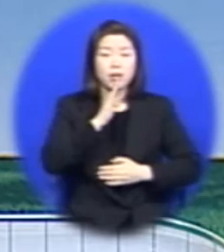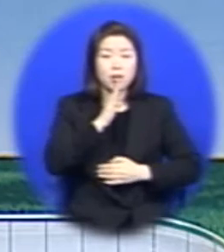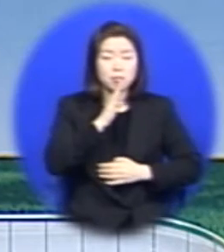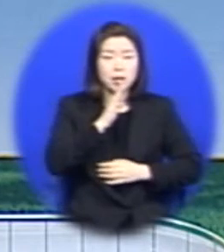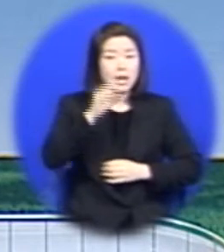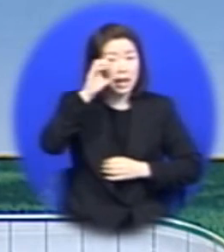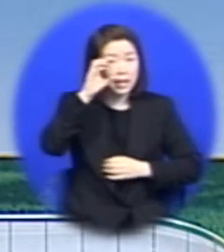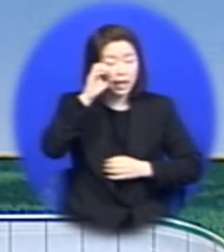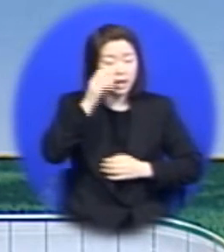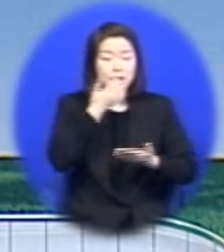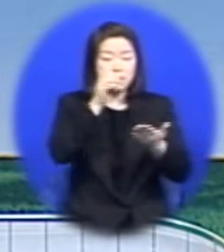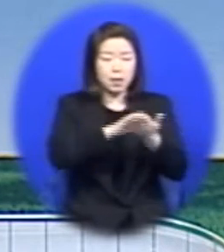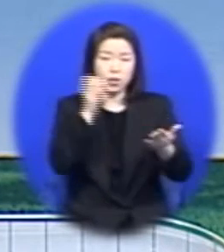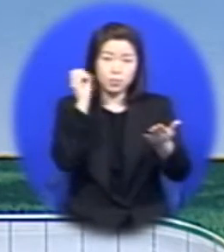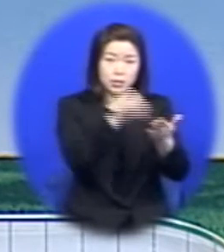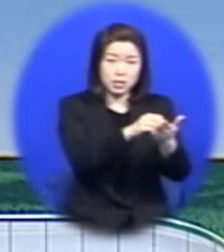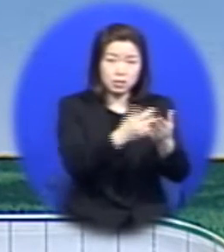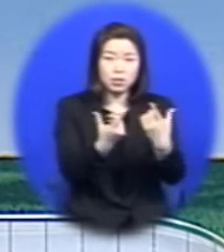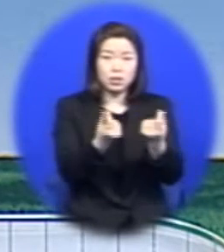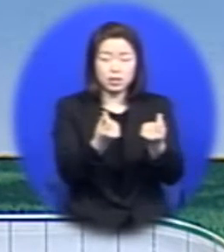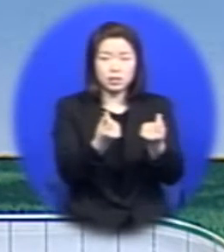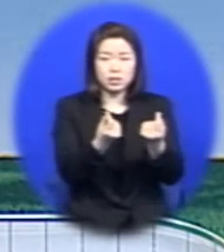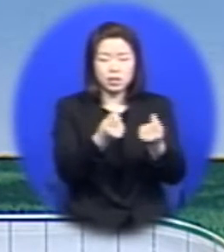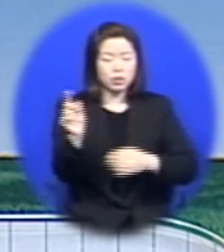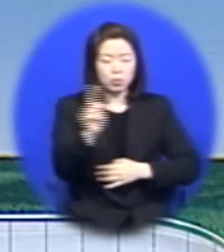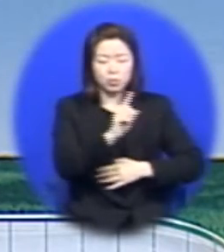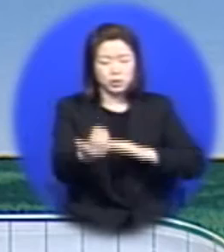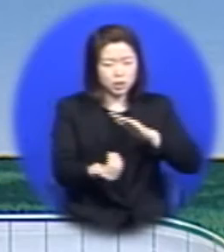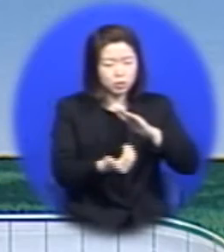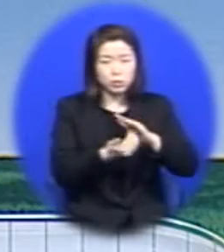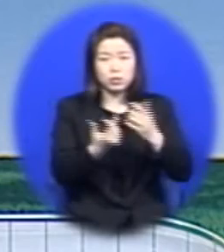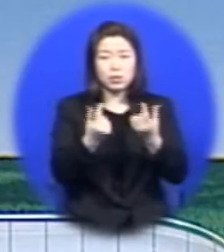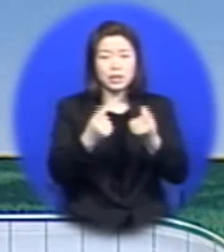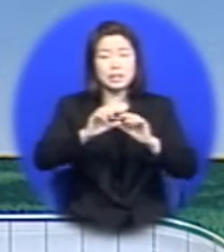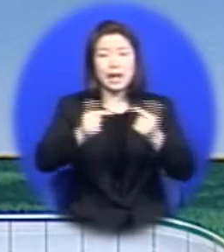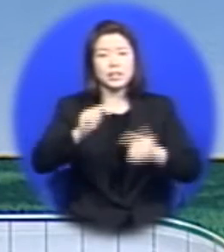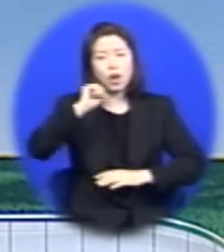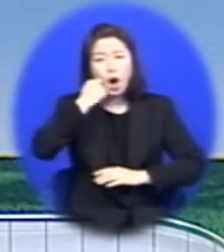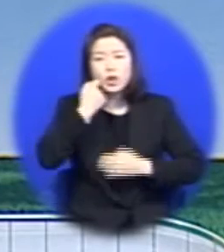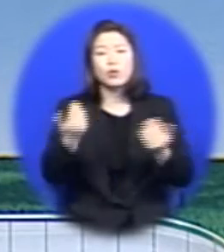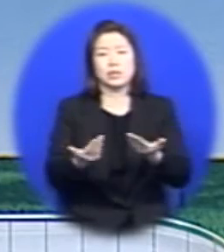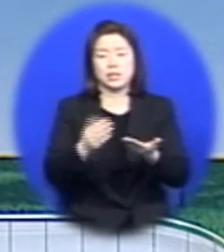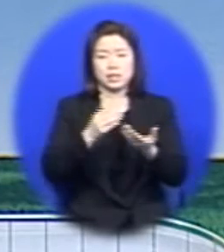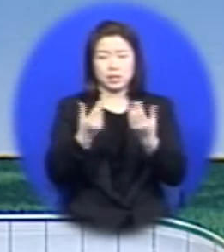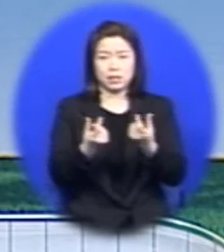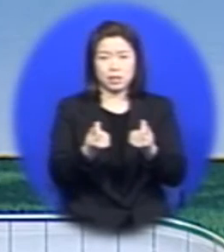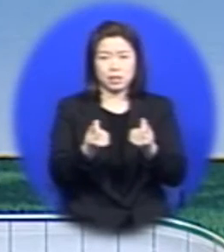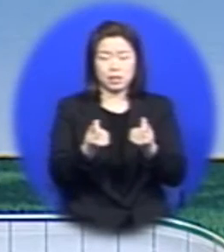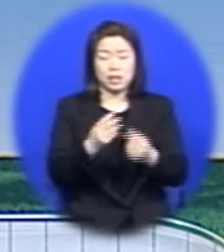계란으로 바위를 치는 것 같이 도무지 이루어질 것 같지 않은 그런 일이었습니다. 그리고 실제로 중단될